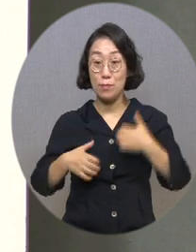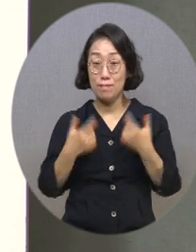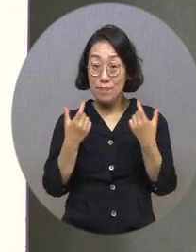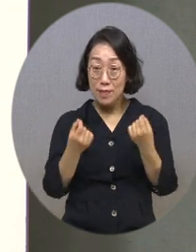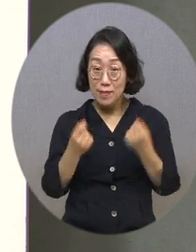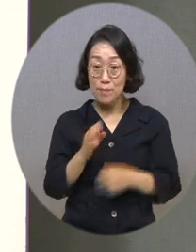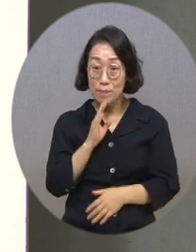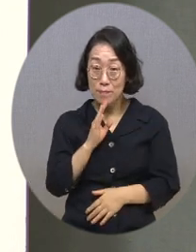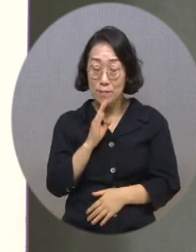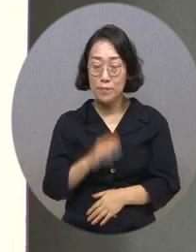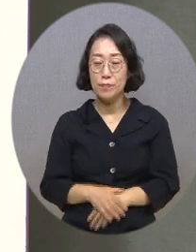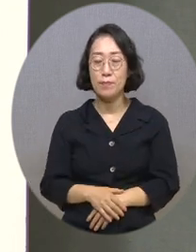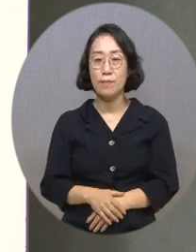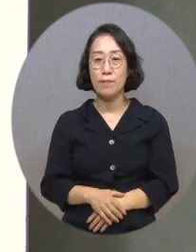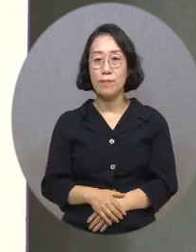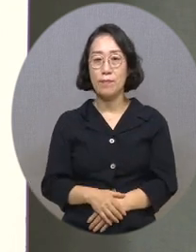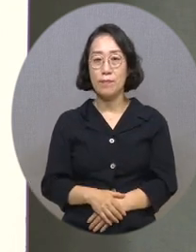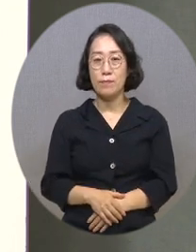같은데, 그